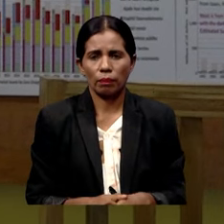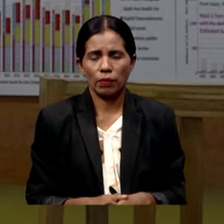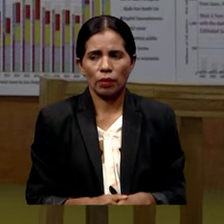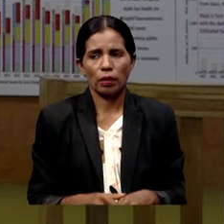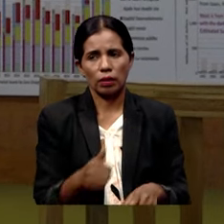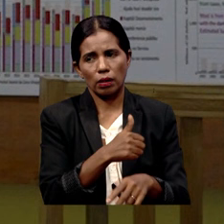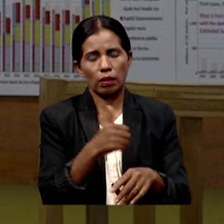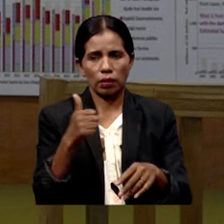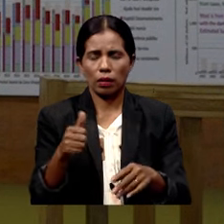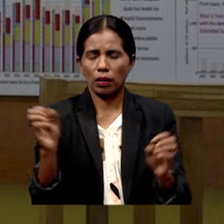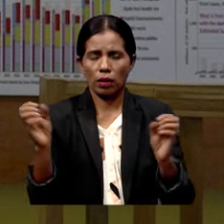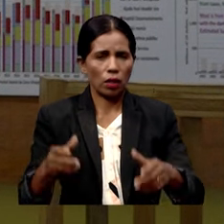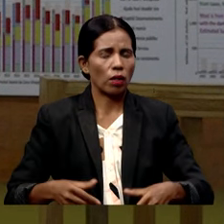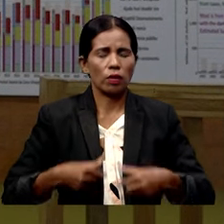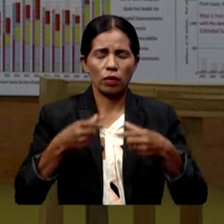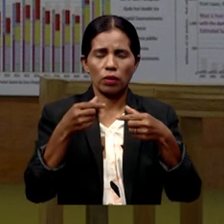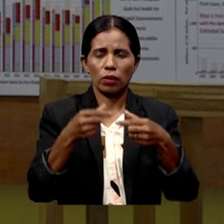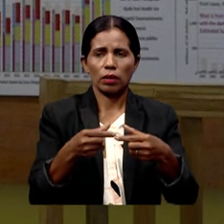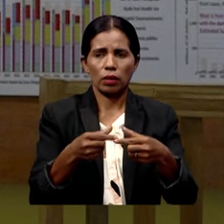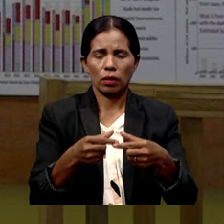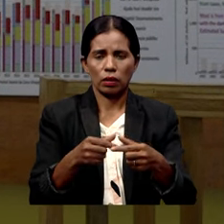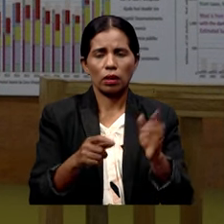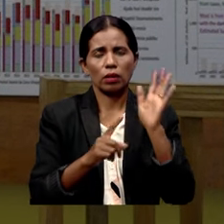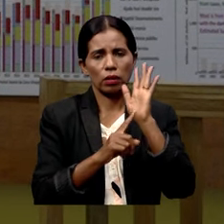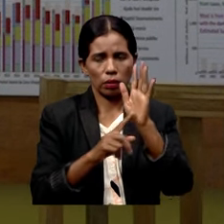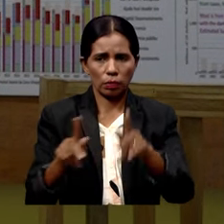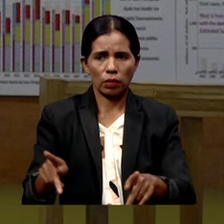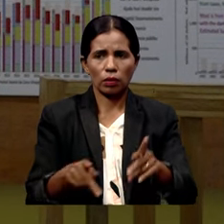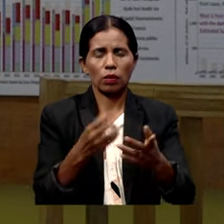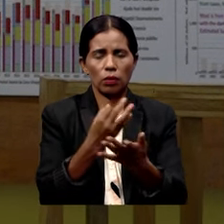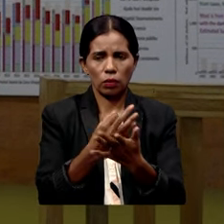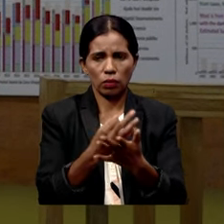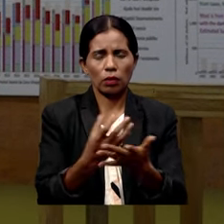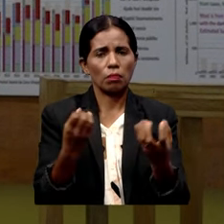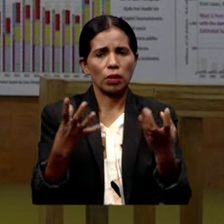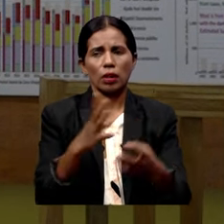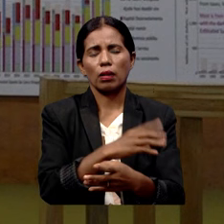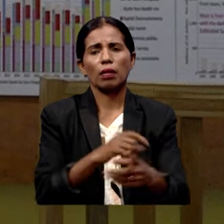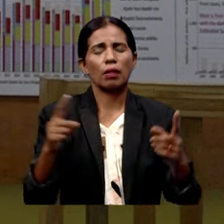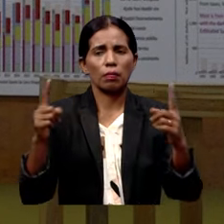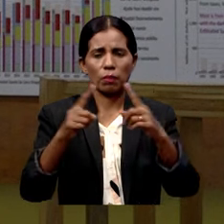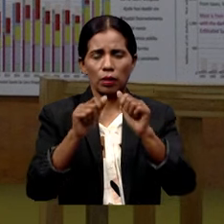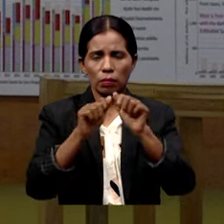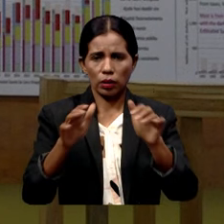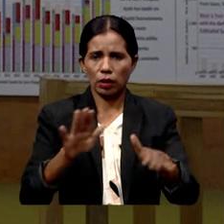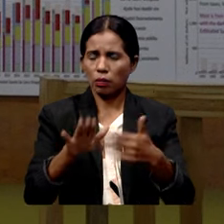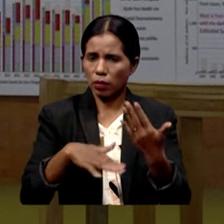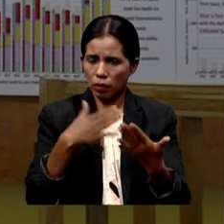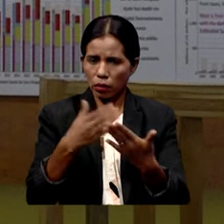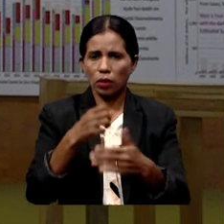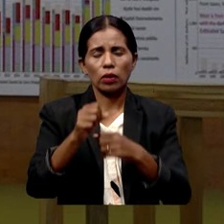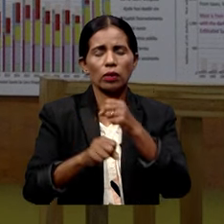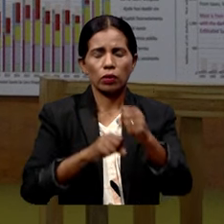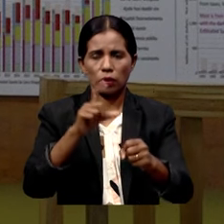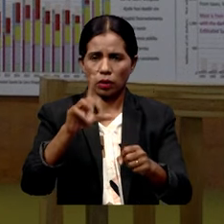nasa ladung fo transferensi publik sira ho subsidi sira iwo in ba administrativus ba sosiais